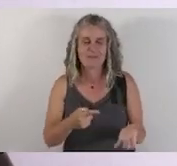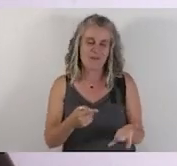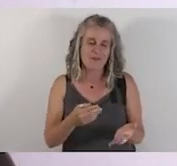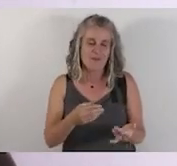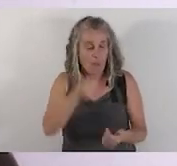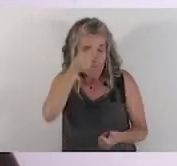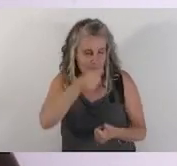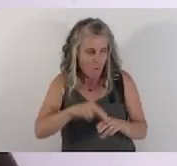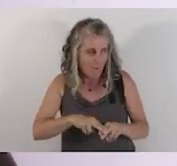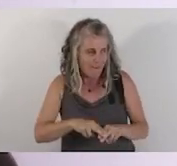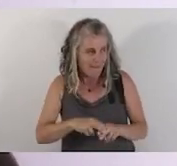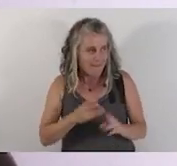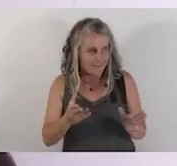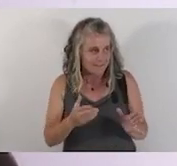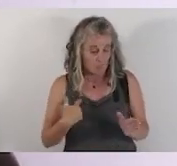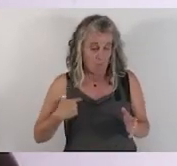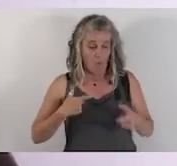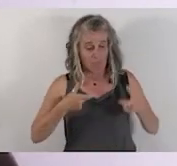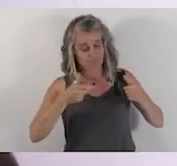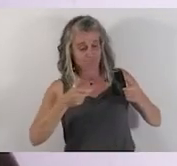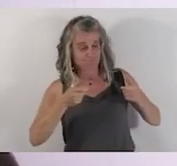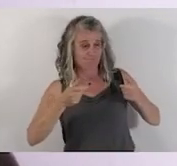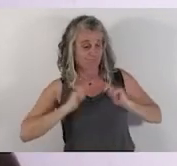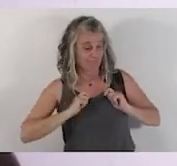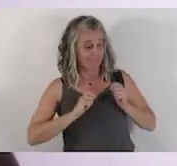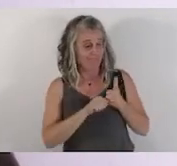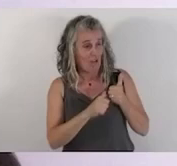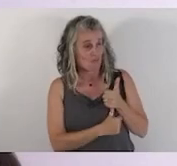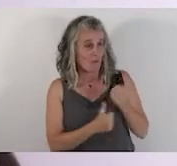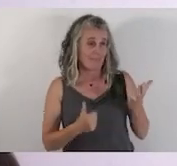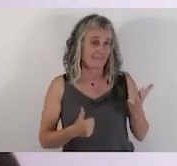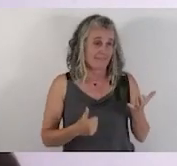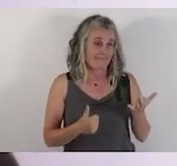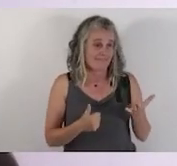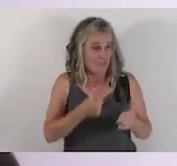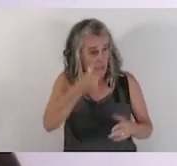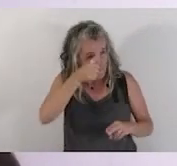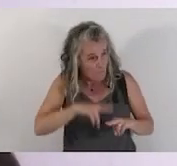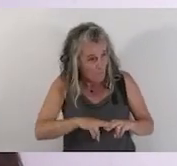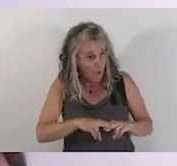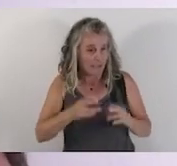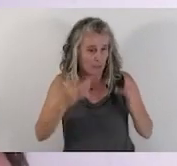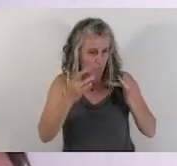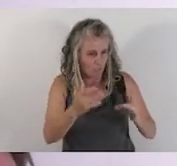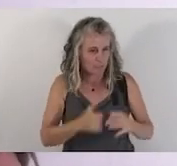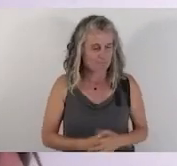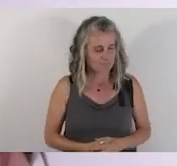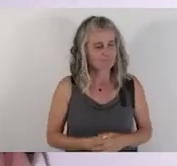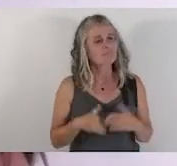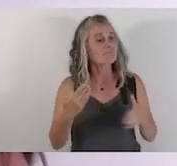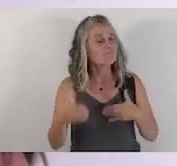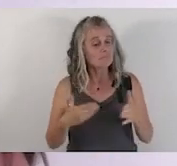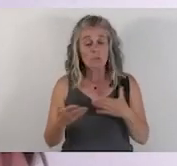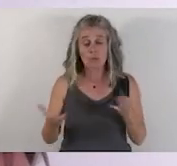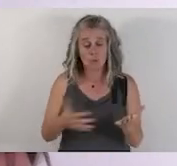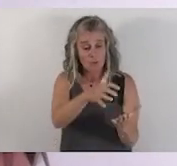mémoires. Il s'agit de subventions de la première repartition de 2023 sur les subventions attribuées aux